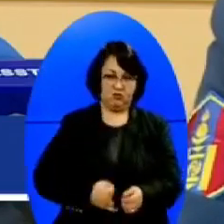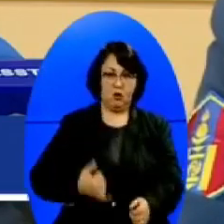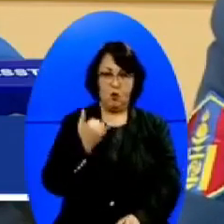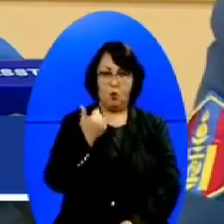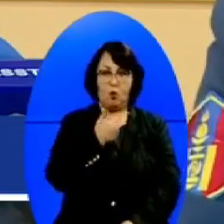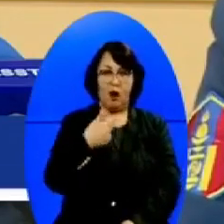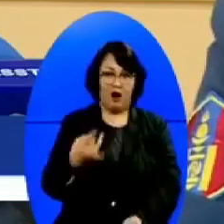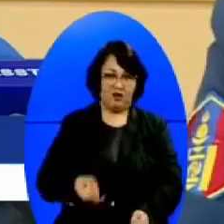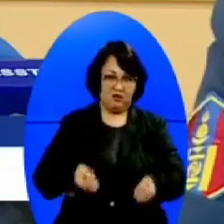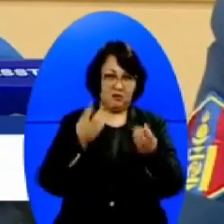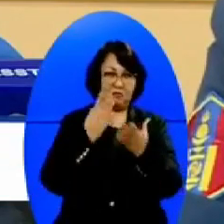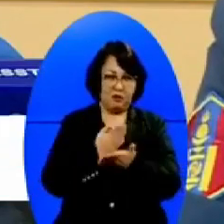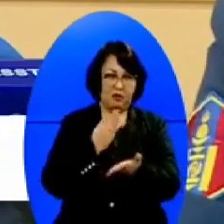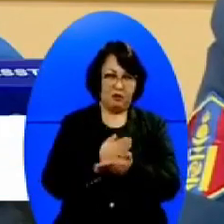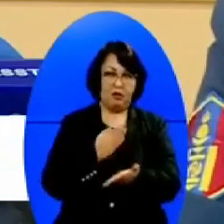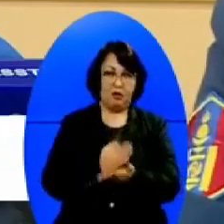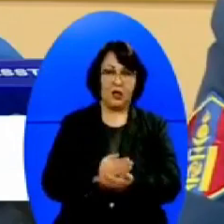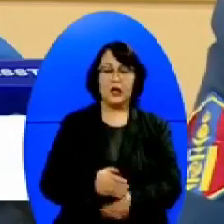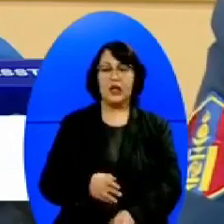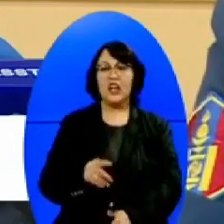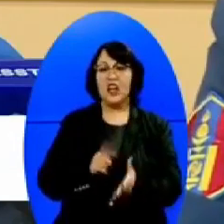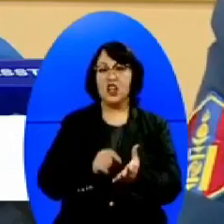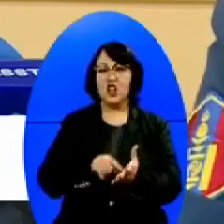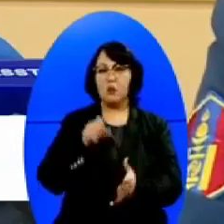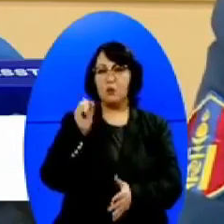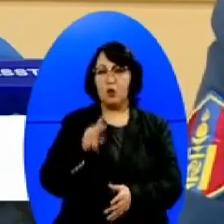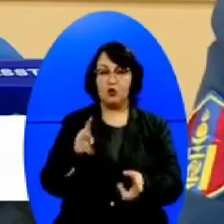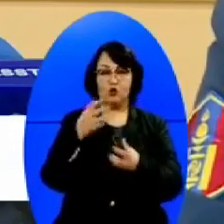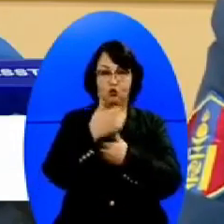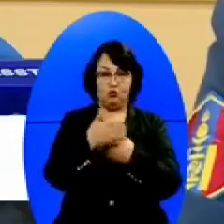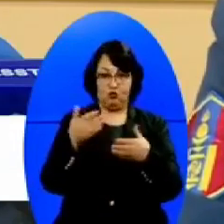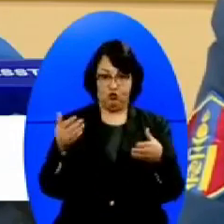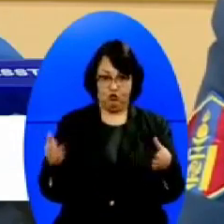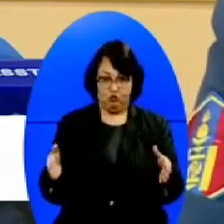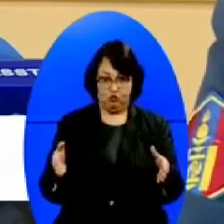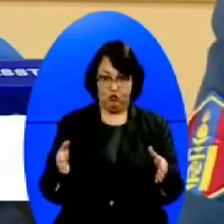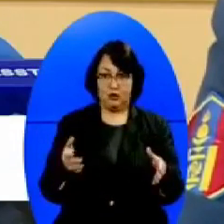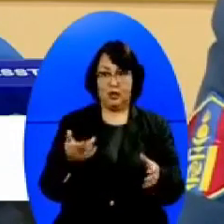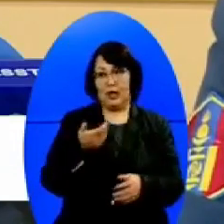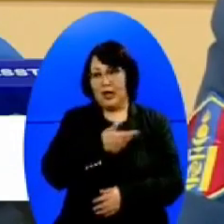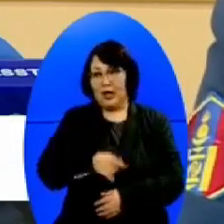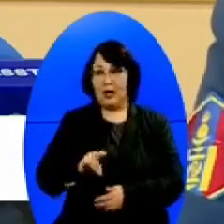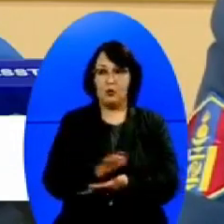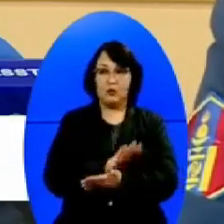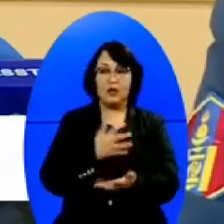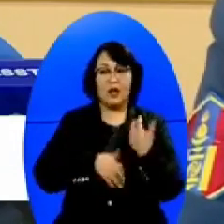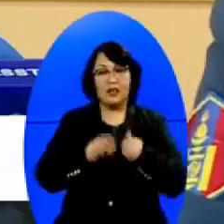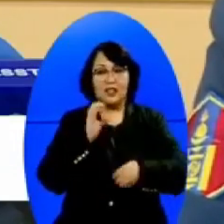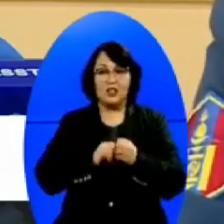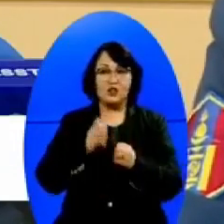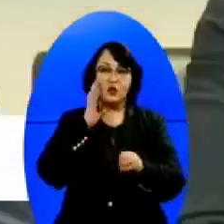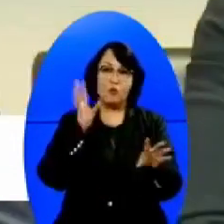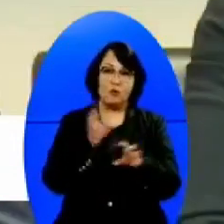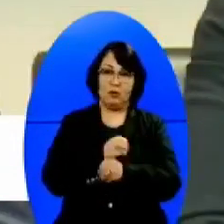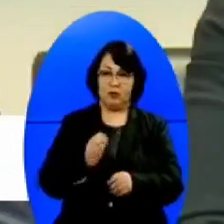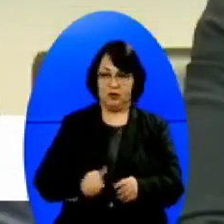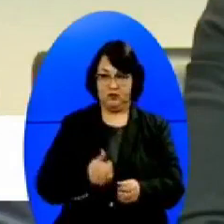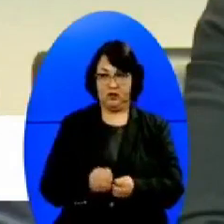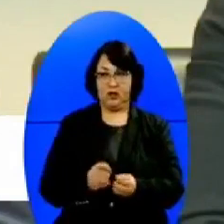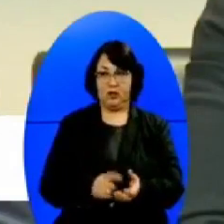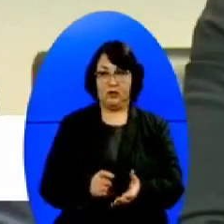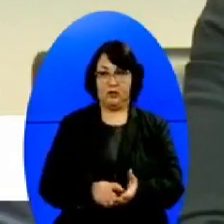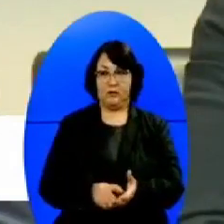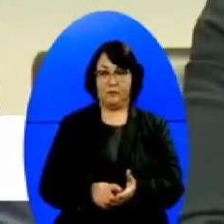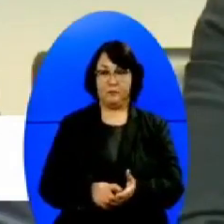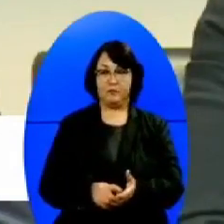бүр шаардлагатай тохиолдолд одоо тухайн өрөө тасалханаас гарах юм одоо арга хэмжээ авах нь одоо зайлшгүй хэрэгтэй байгаа маа. Дэлгэцийнхээ